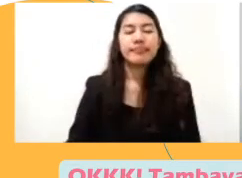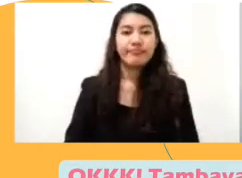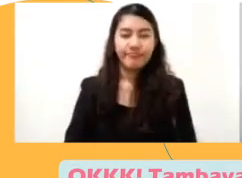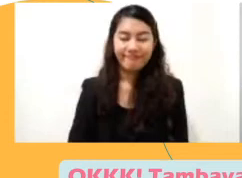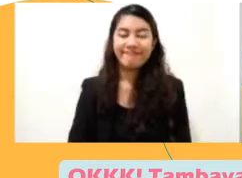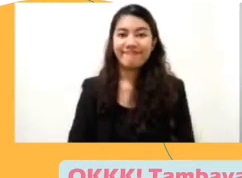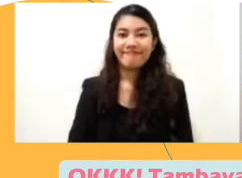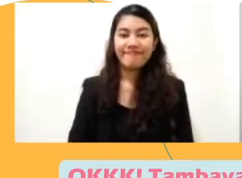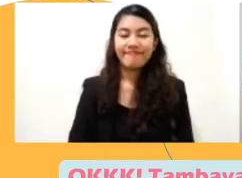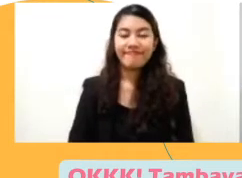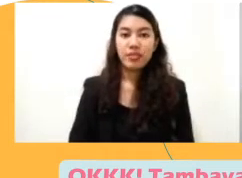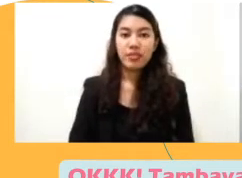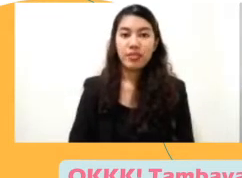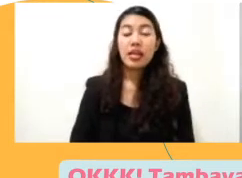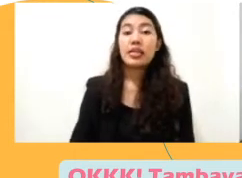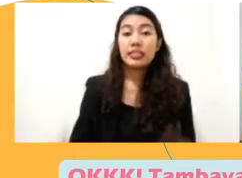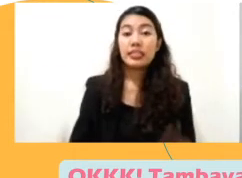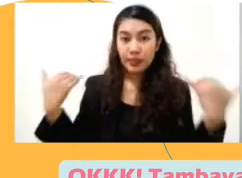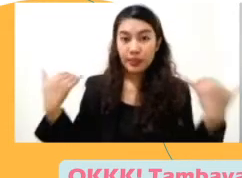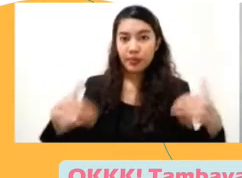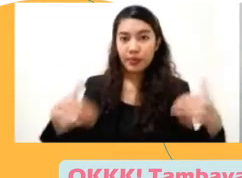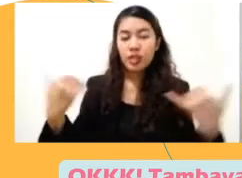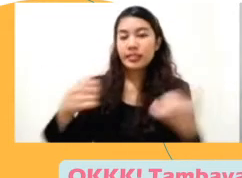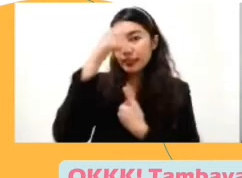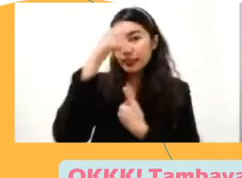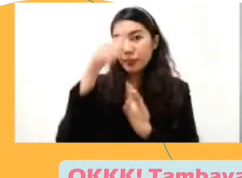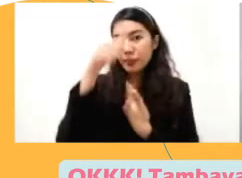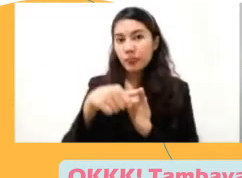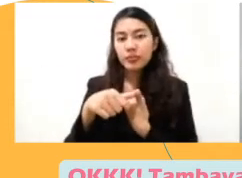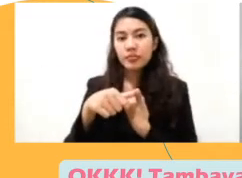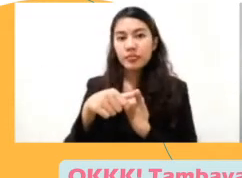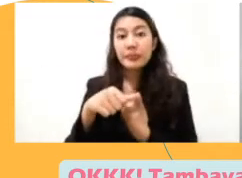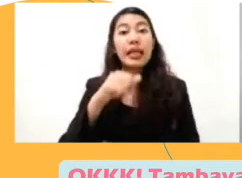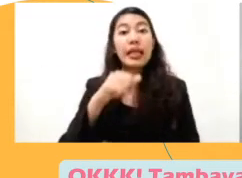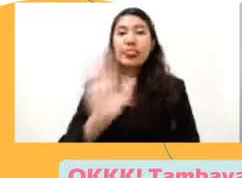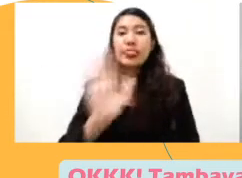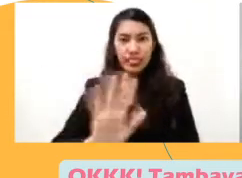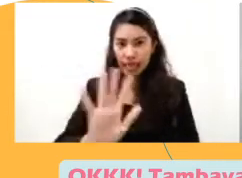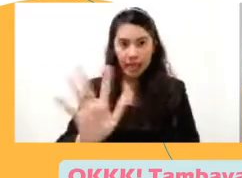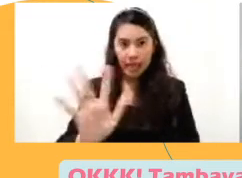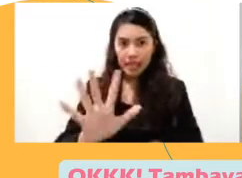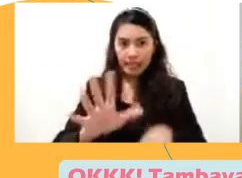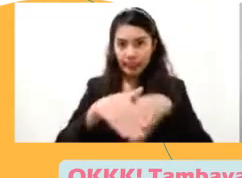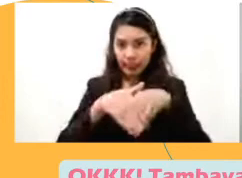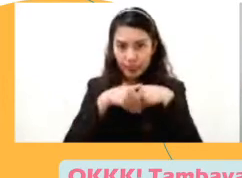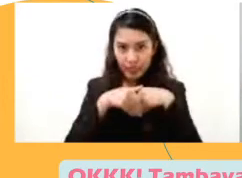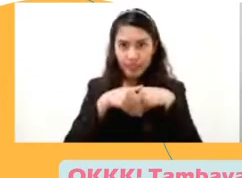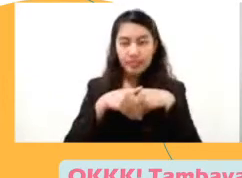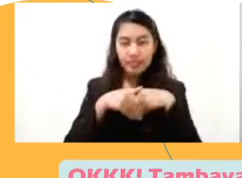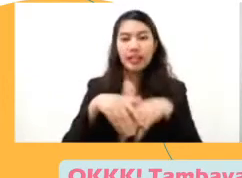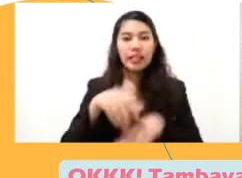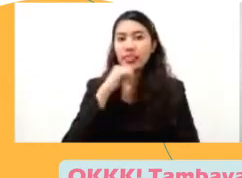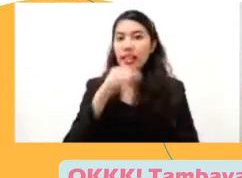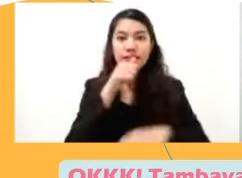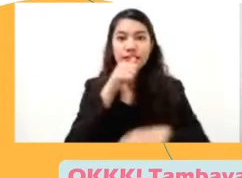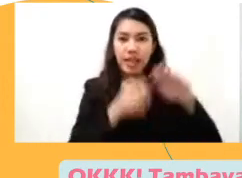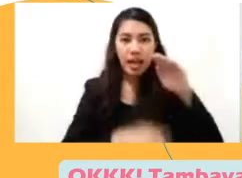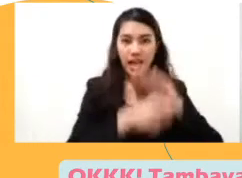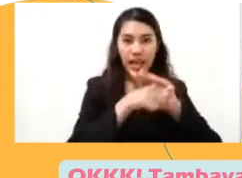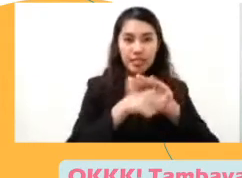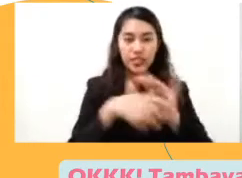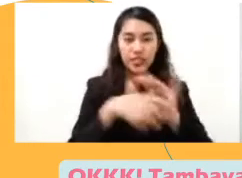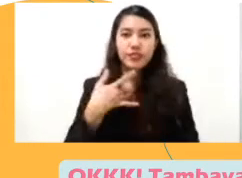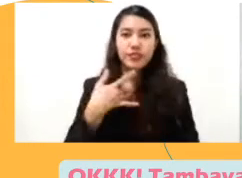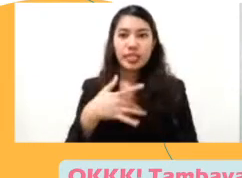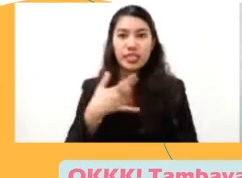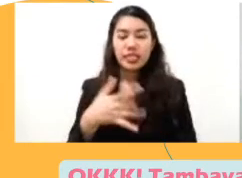Basta katambayers, ang tandaan natin, wag kimkimin, wag itago. Okay? Lagi nating i-express at humanap tayo